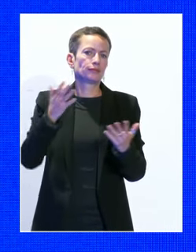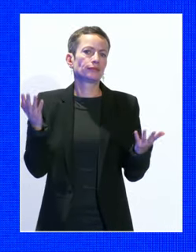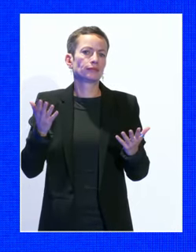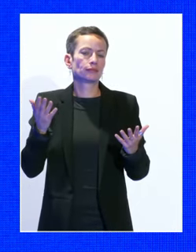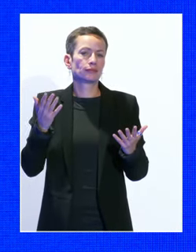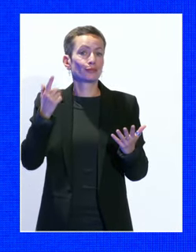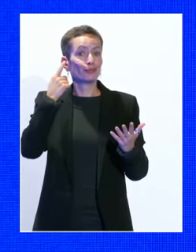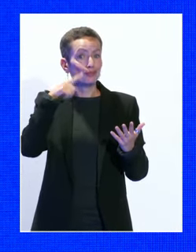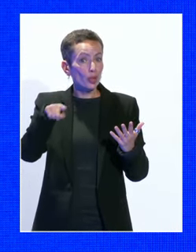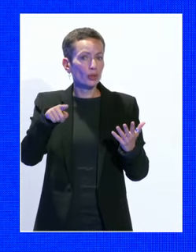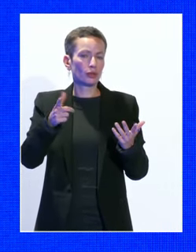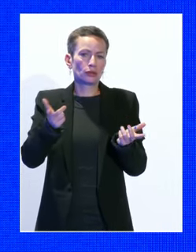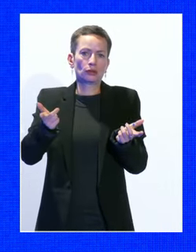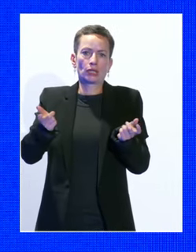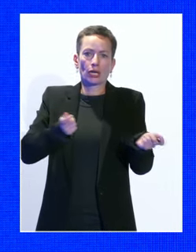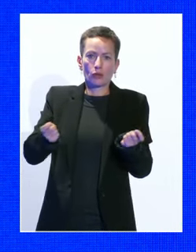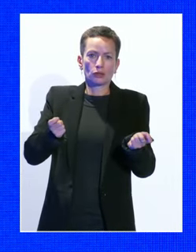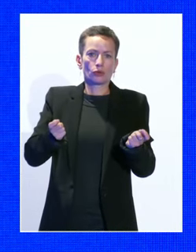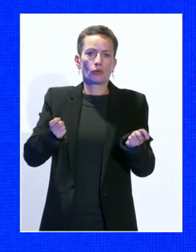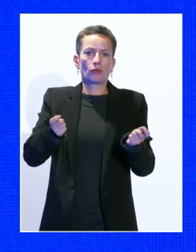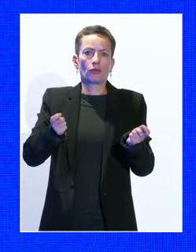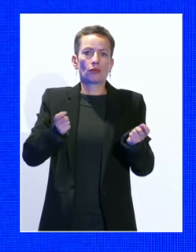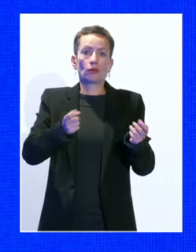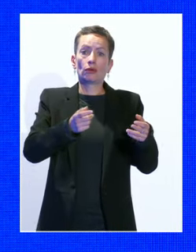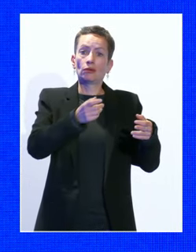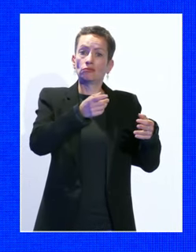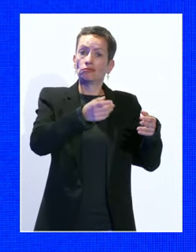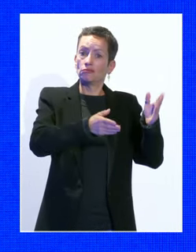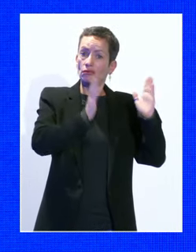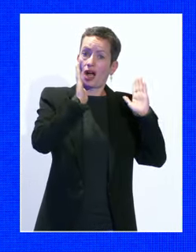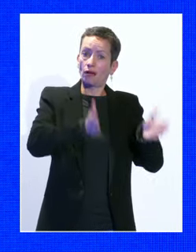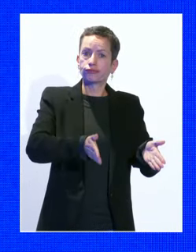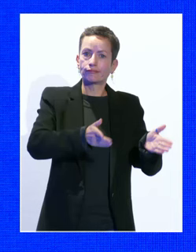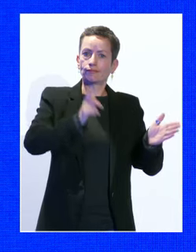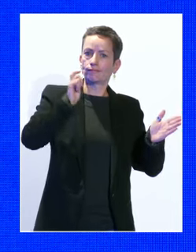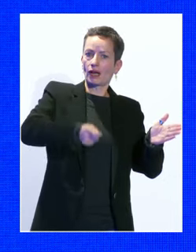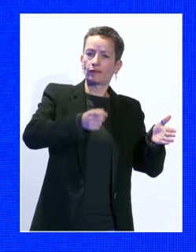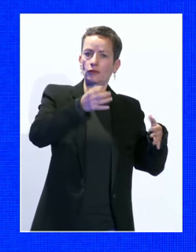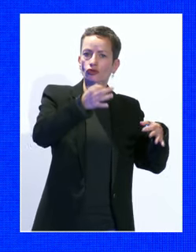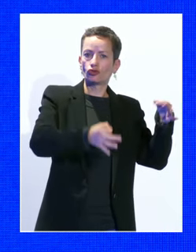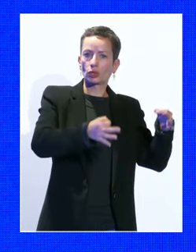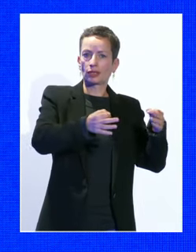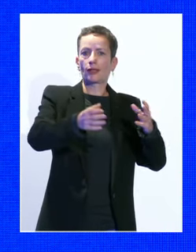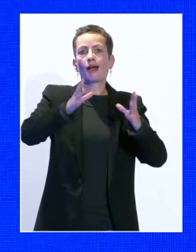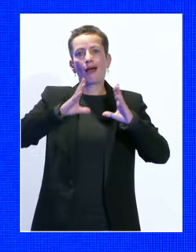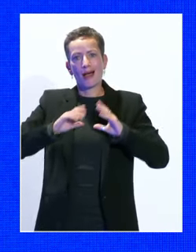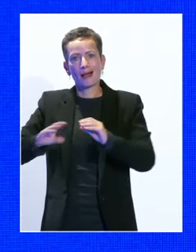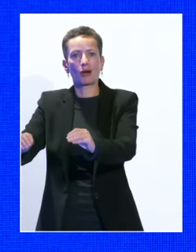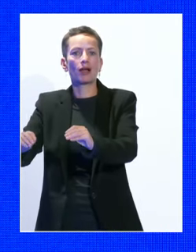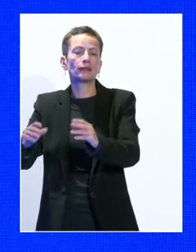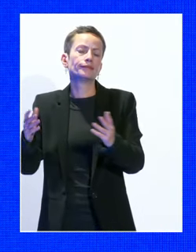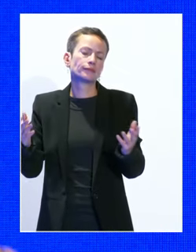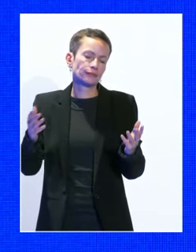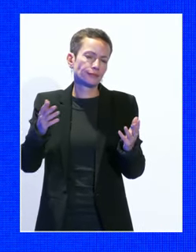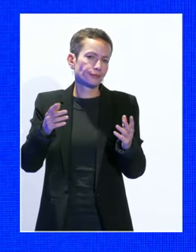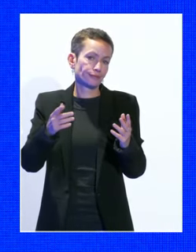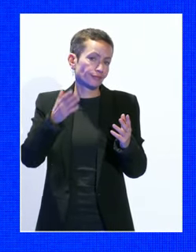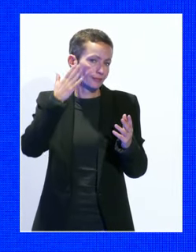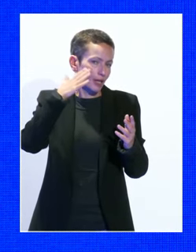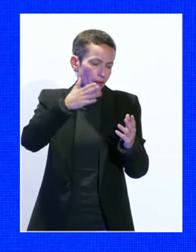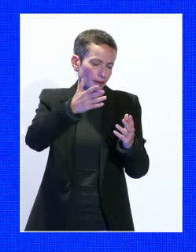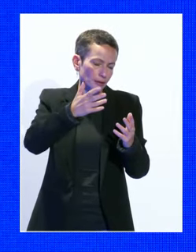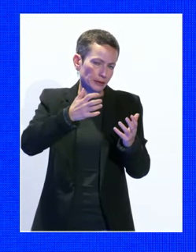à une régulation et à l'exécution des condamnations qui font parfois des drames aussi terribles que ceux que nous